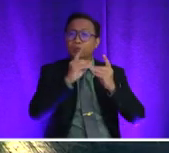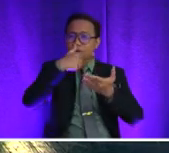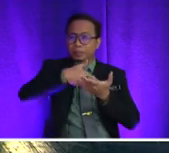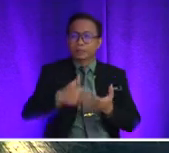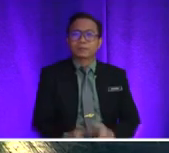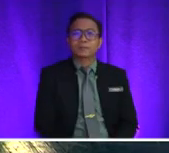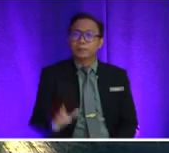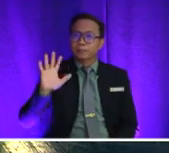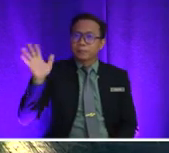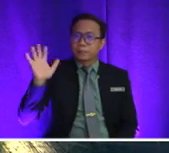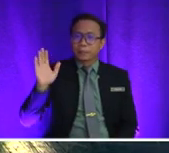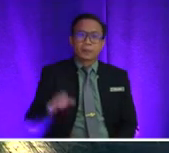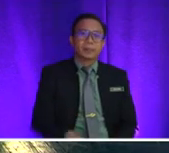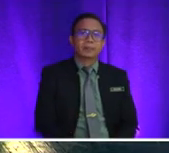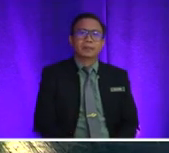lagi